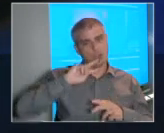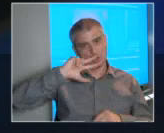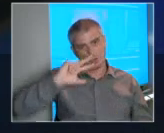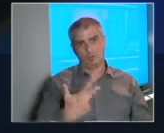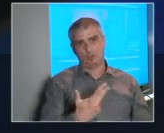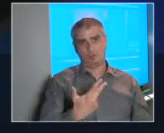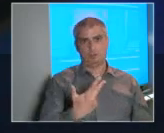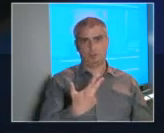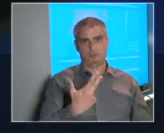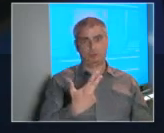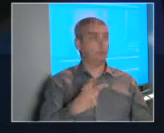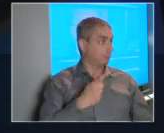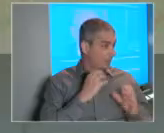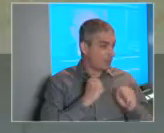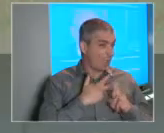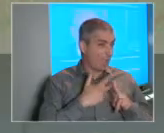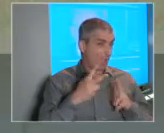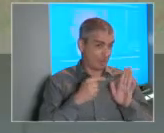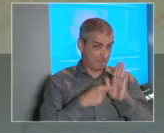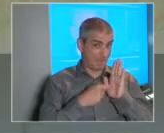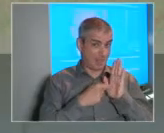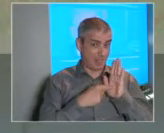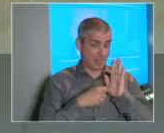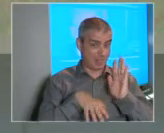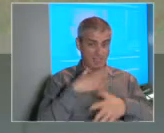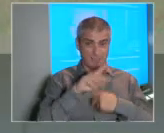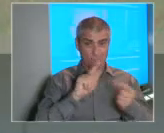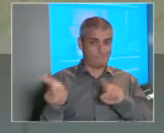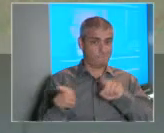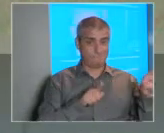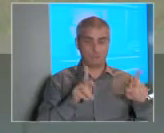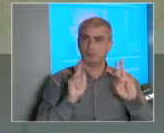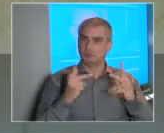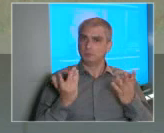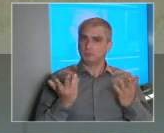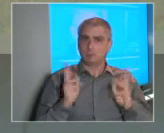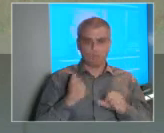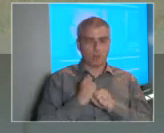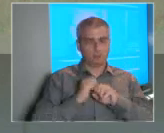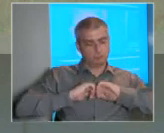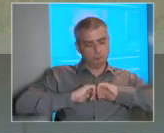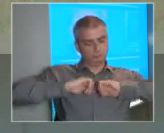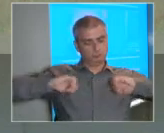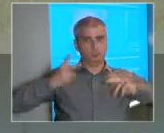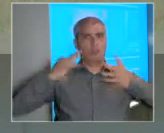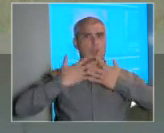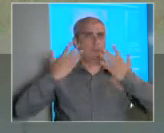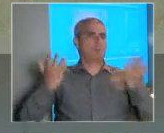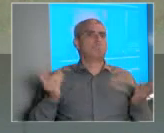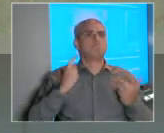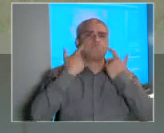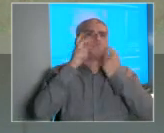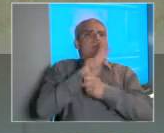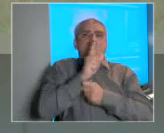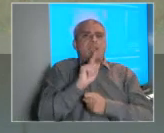ג'. אתה בטוח שזה רק בשל הערבוב הזה? כלומר, יש דרך לעשות דיכוטומיה יותר ברורה? הרי מי